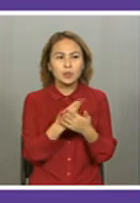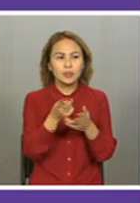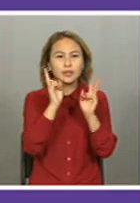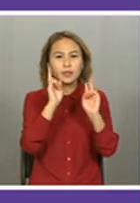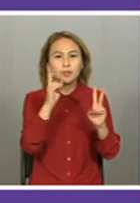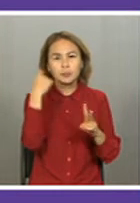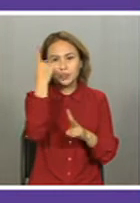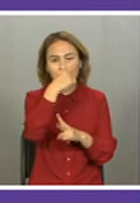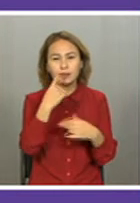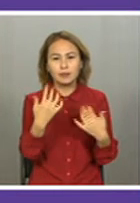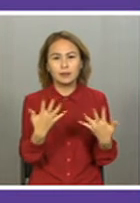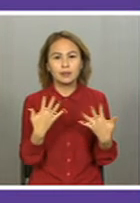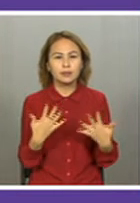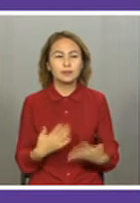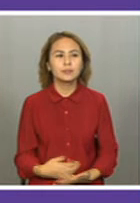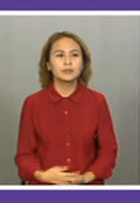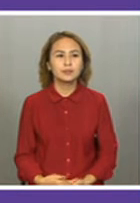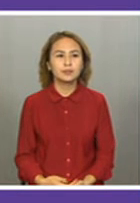бейнеленген?